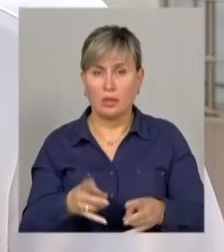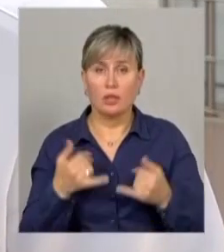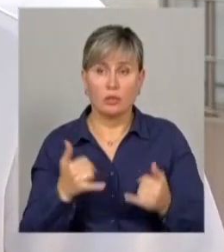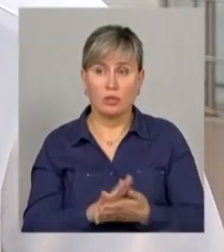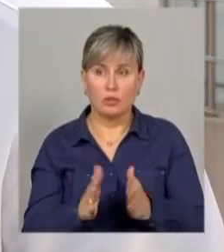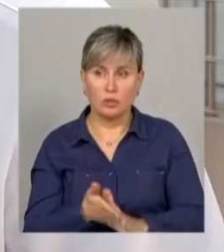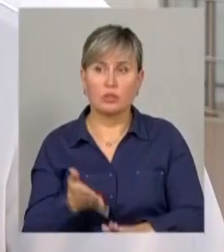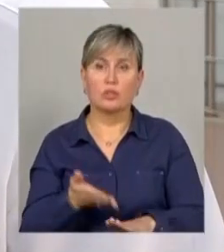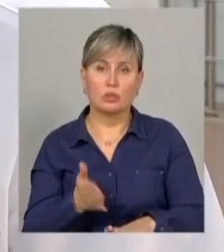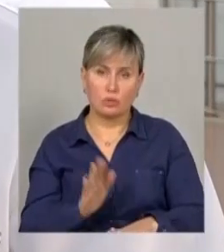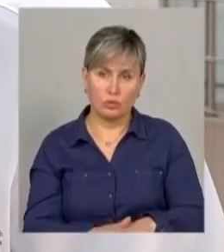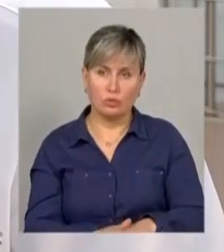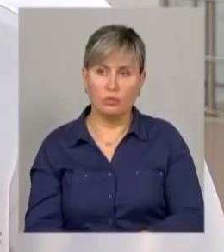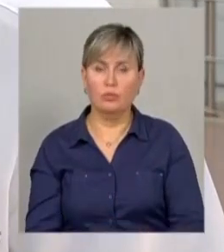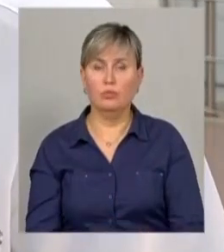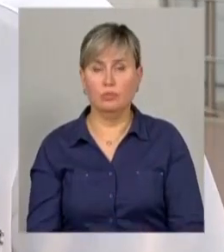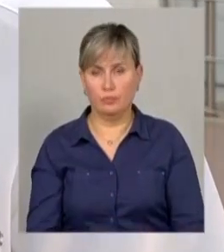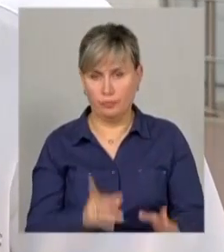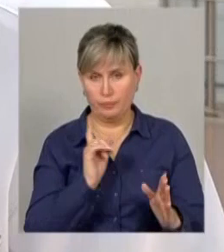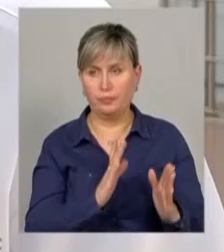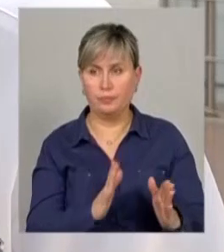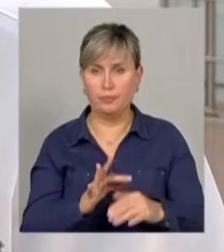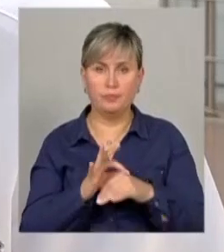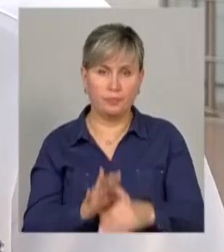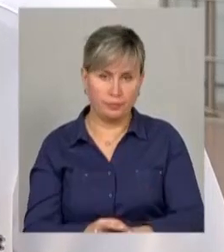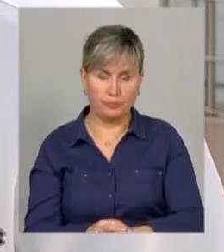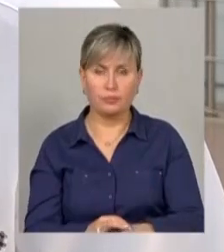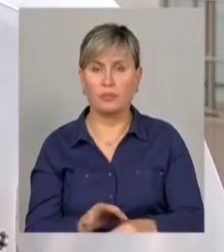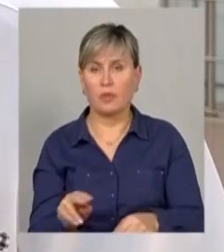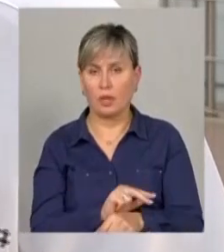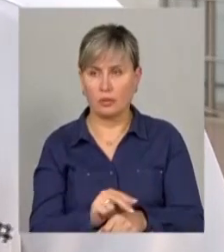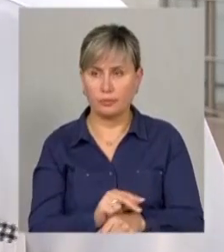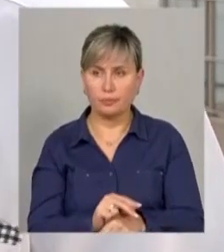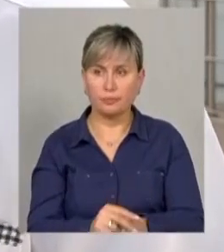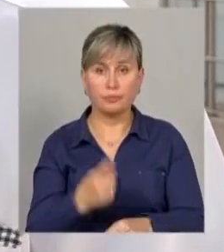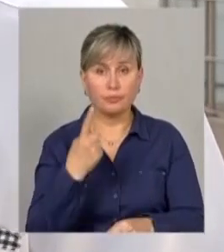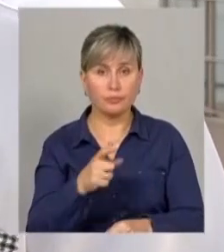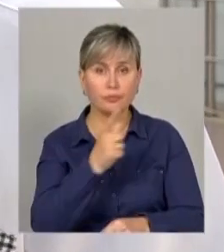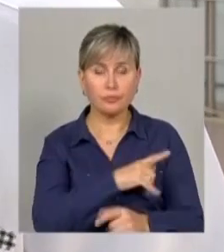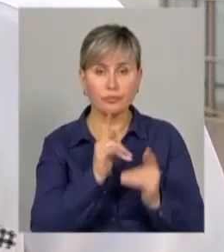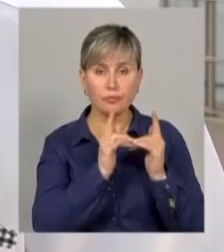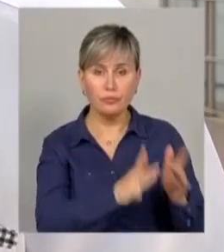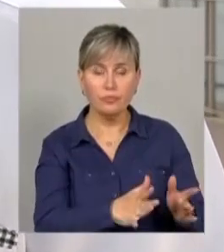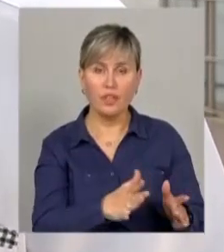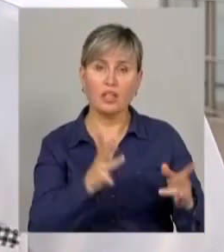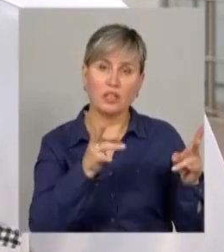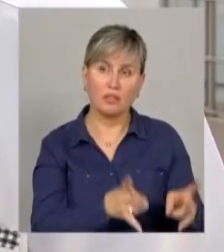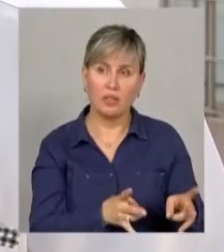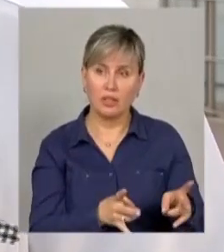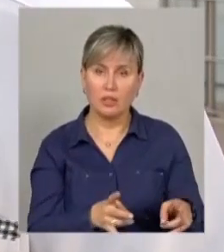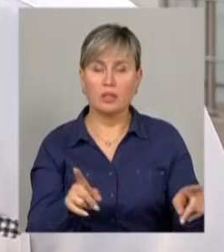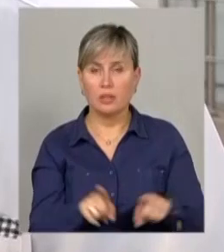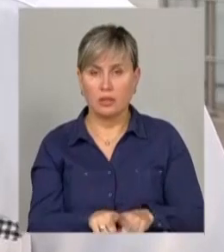состояние тяжелое, гемодинамика стабильная, проводится противошоковая терапия. Один из них госпитализирован в отделении травматологии,